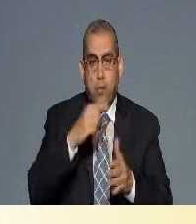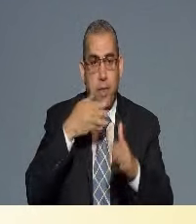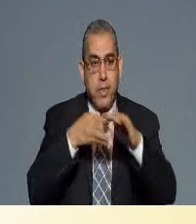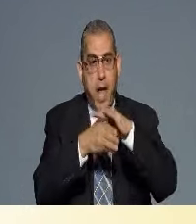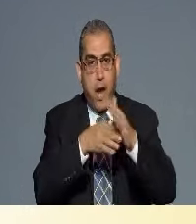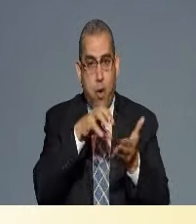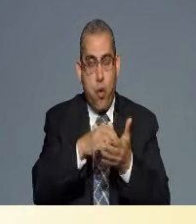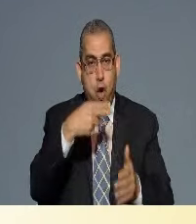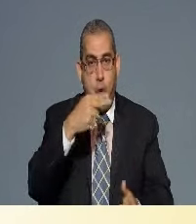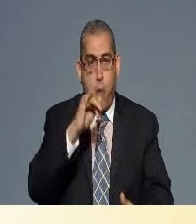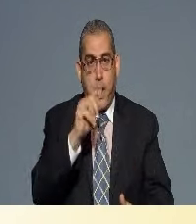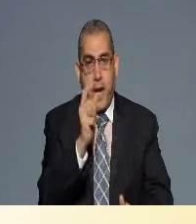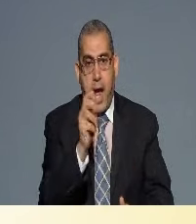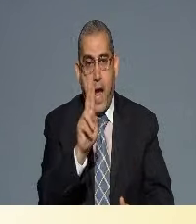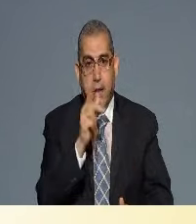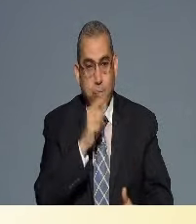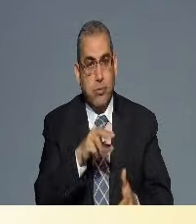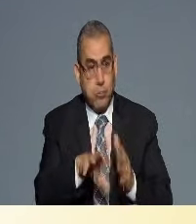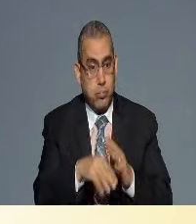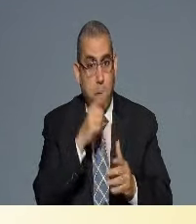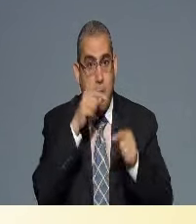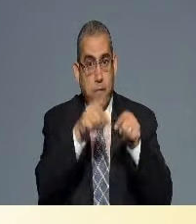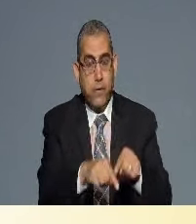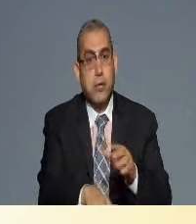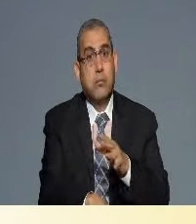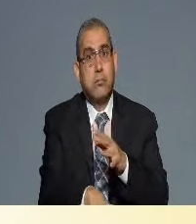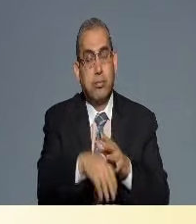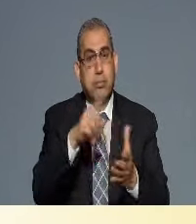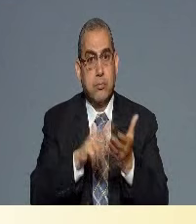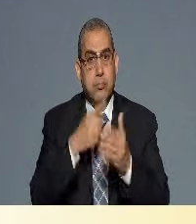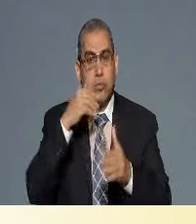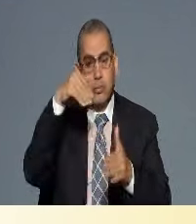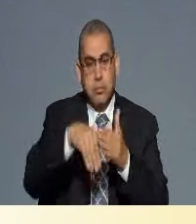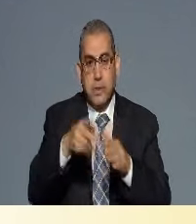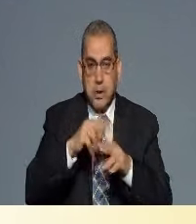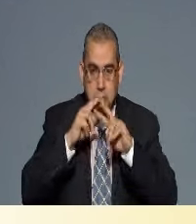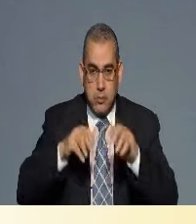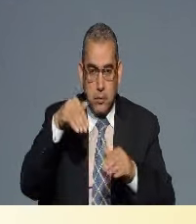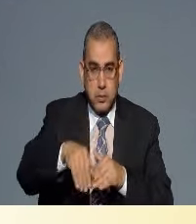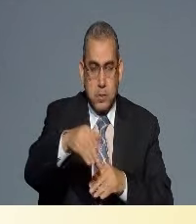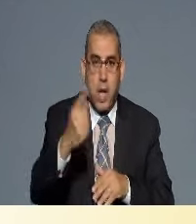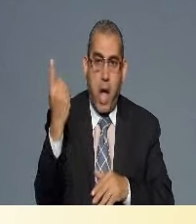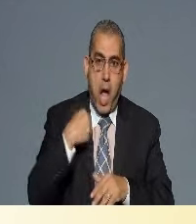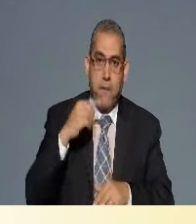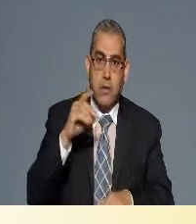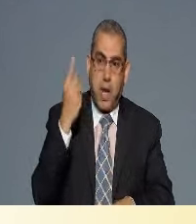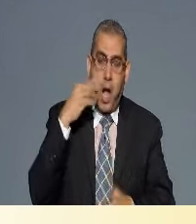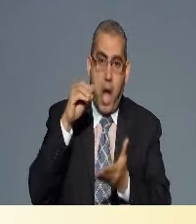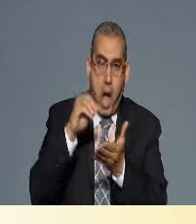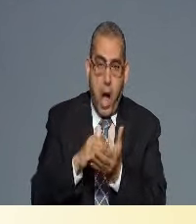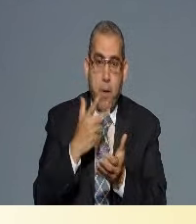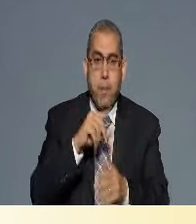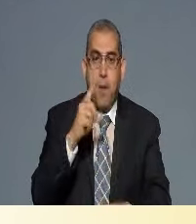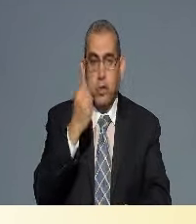العوينات، وكان لسه يعني كان في فكرة ان احنا هنعمل ابار استكشافية، سيادتك وجهت ان احنا نبدأ باول